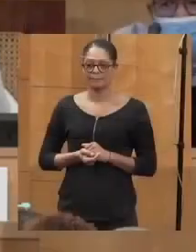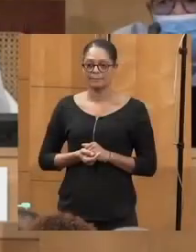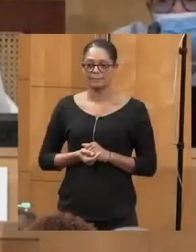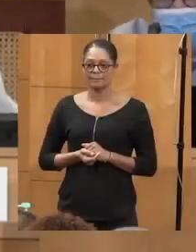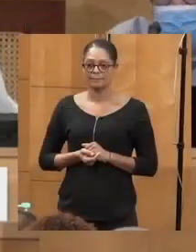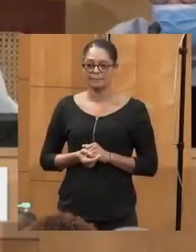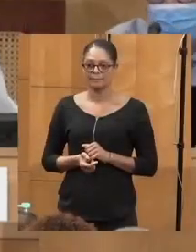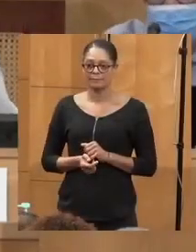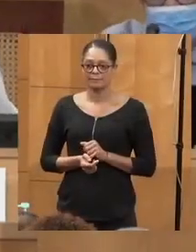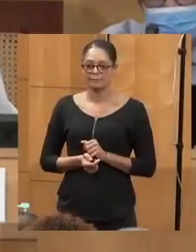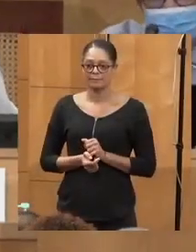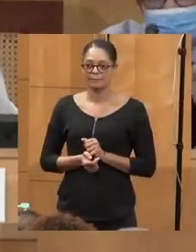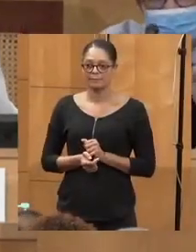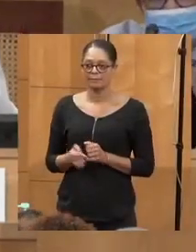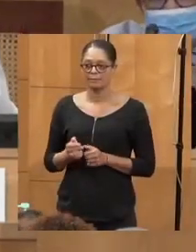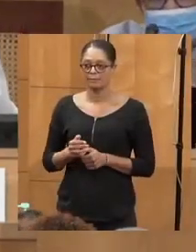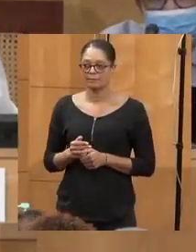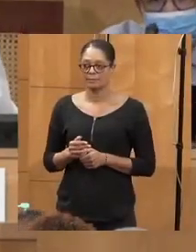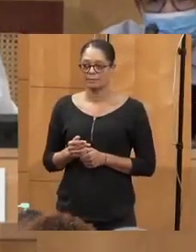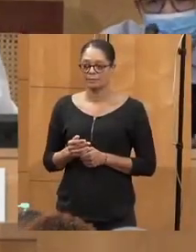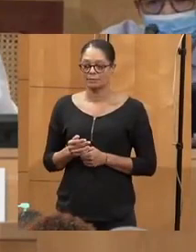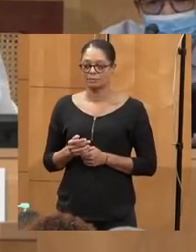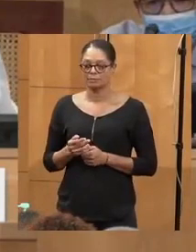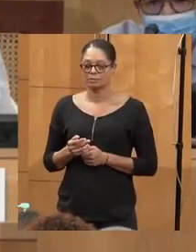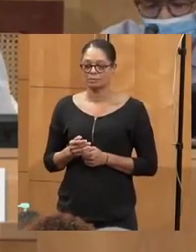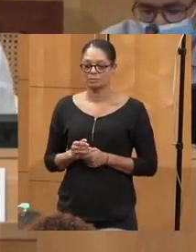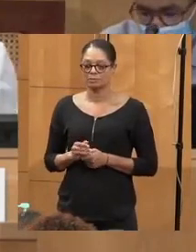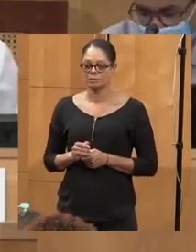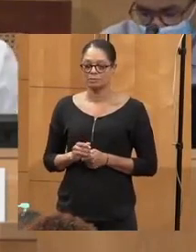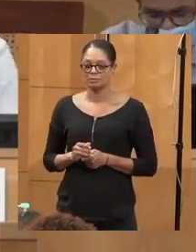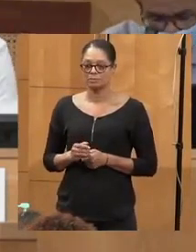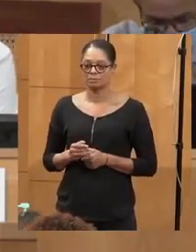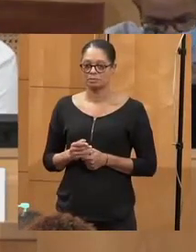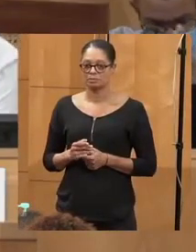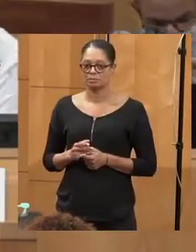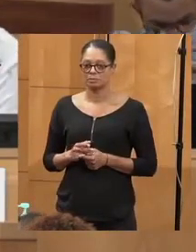Il y a une procuration. D'accord.